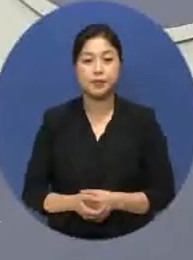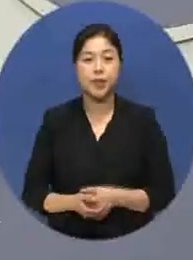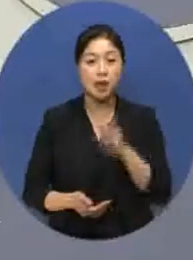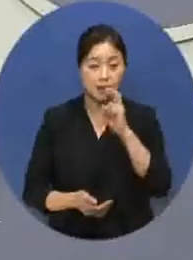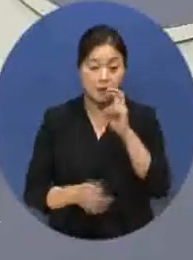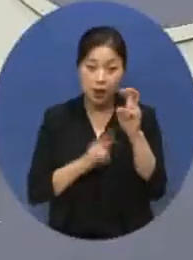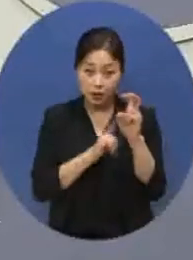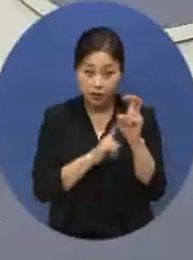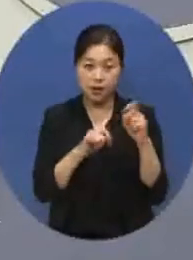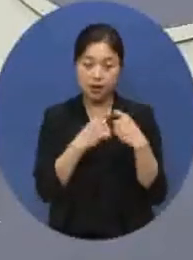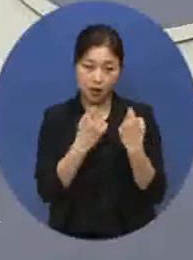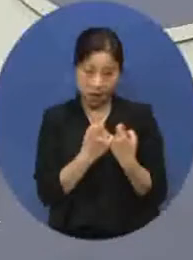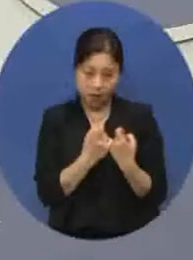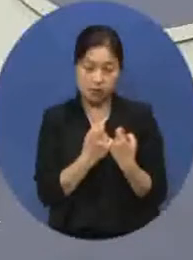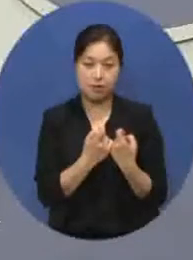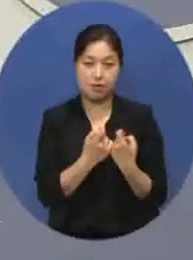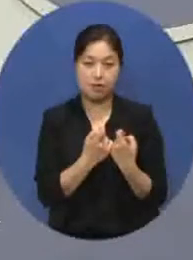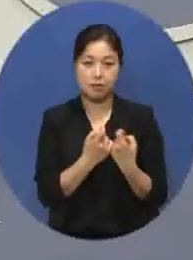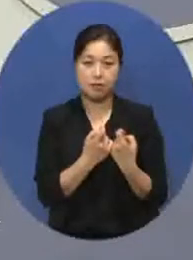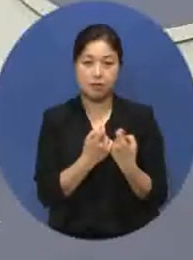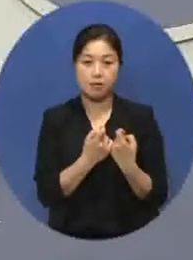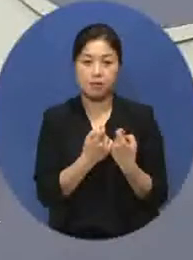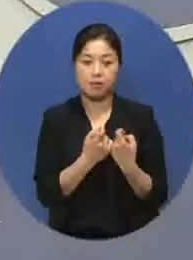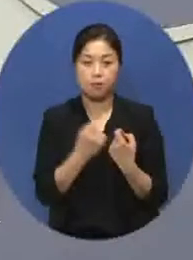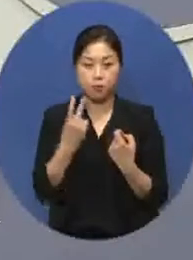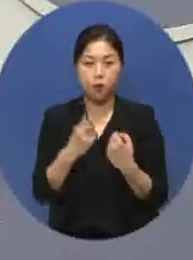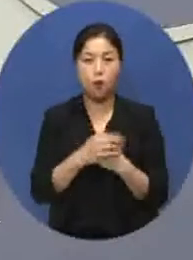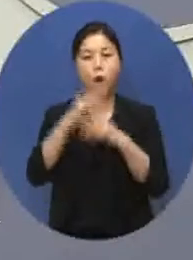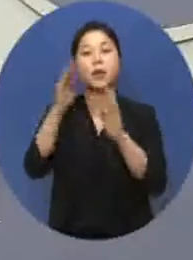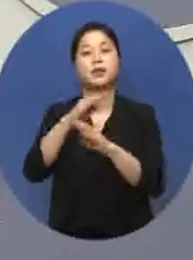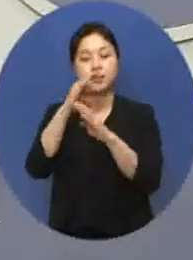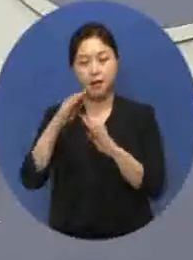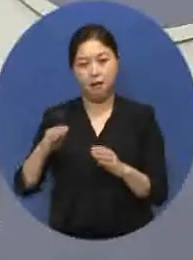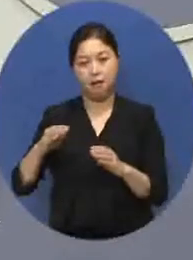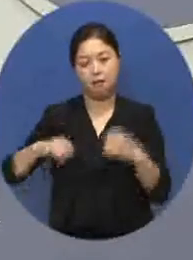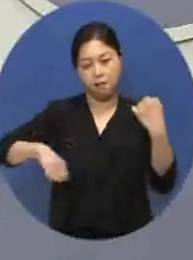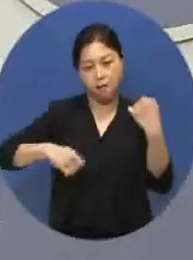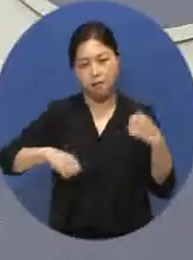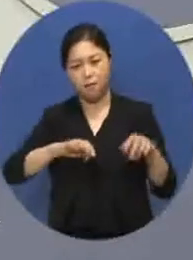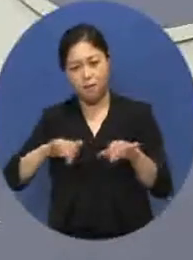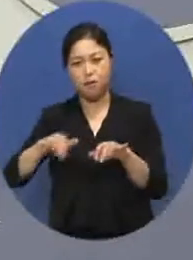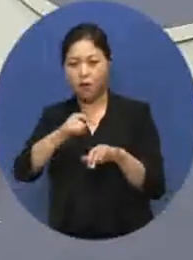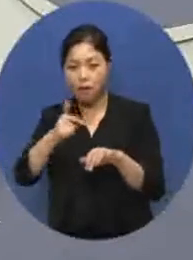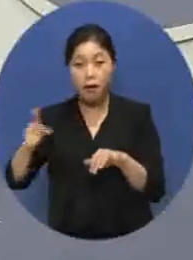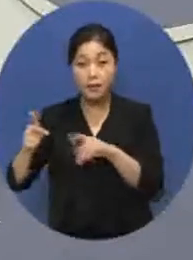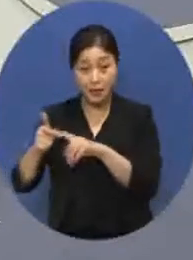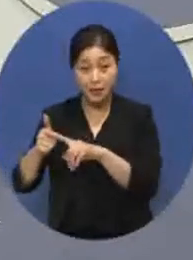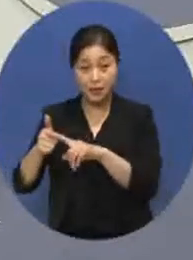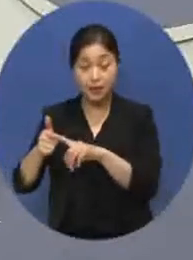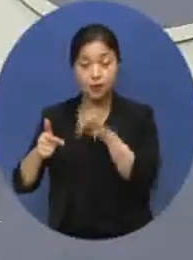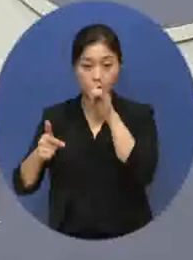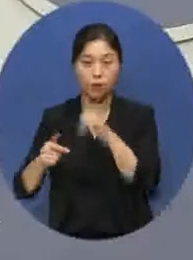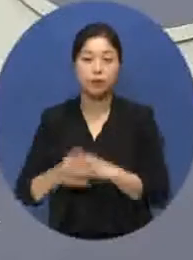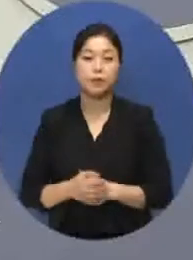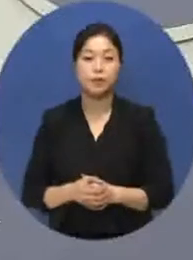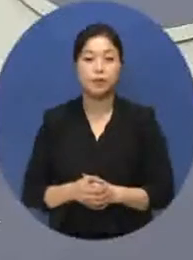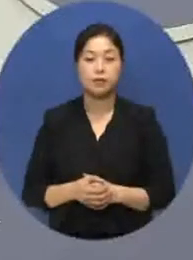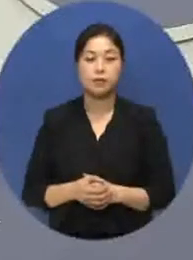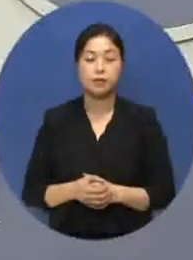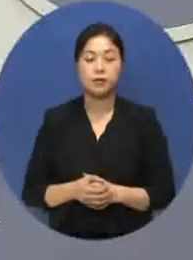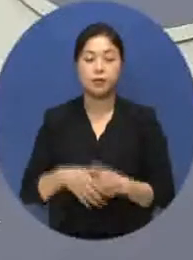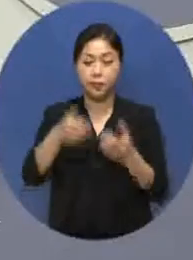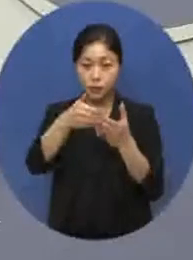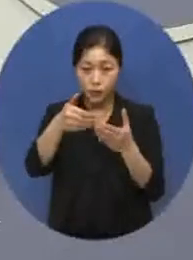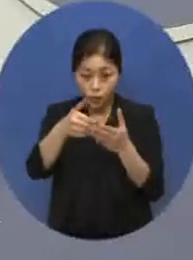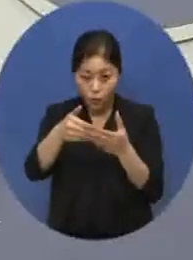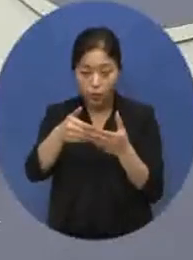뭐 개인 활동서부터 뭐 이렇게 오케스트라 연주라든가 뭐 여러 가지 다양하게 뭐 그것도 이루어지고 있고 네. 그